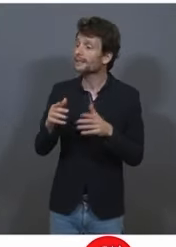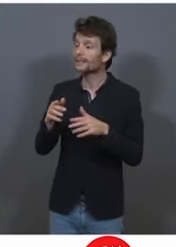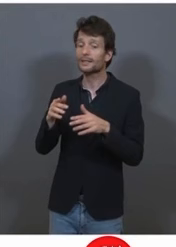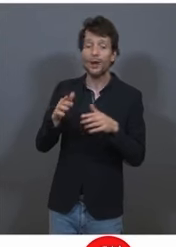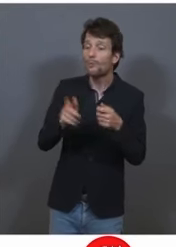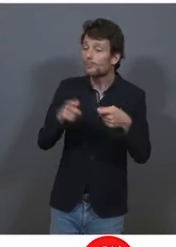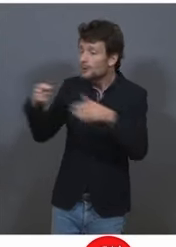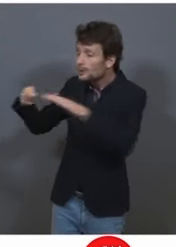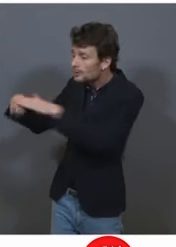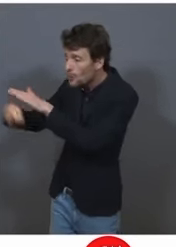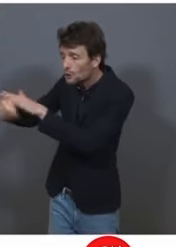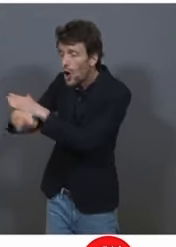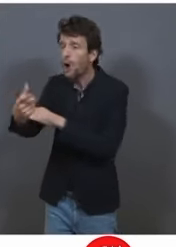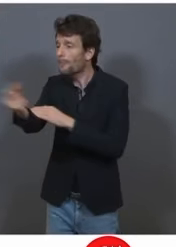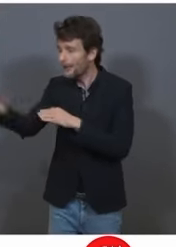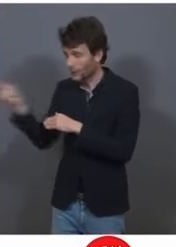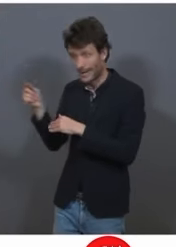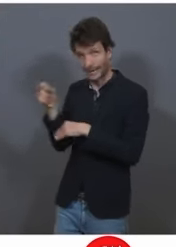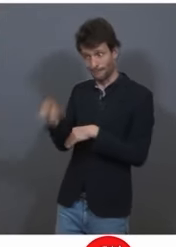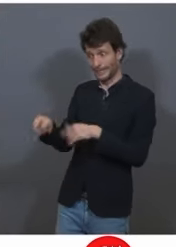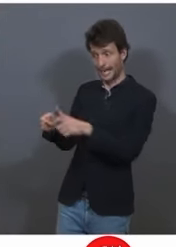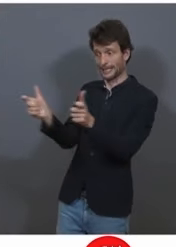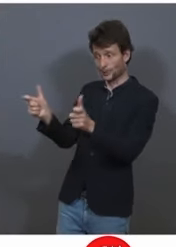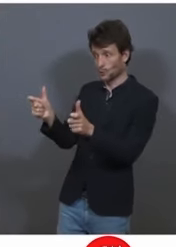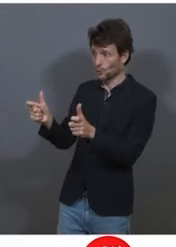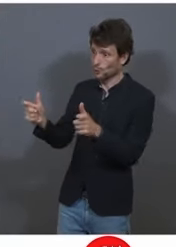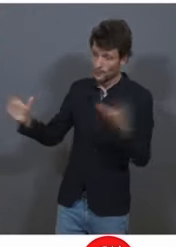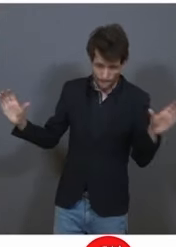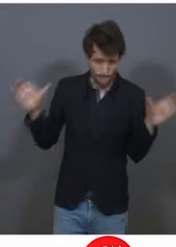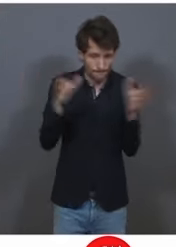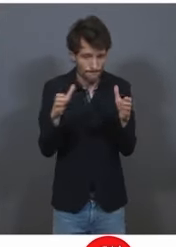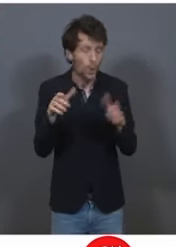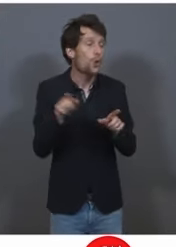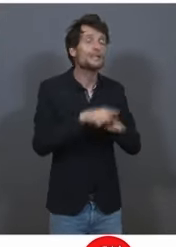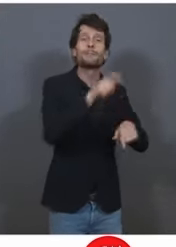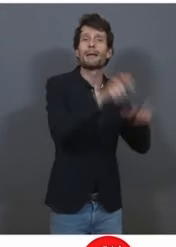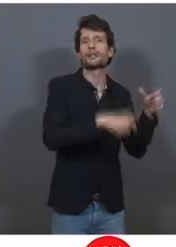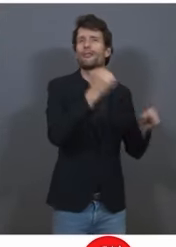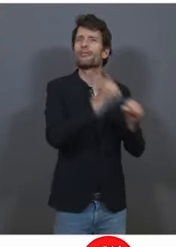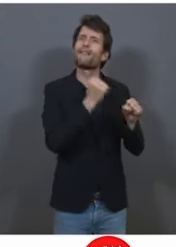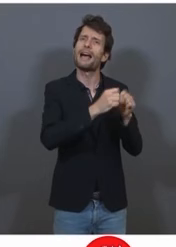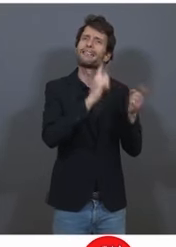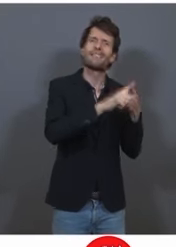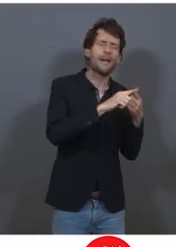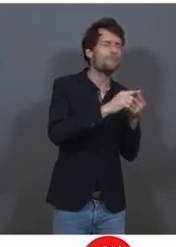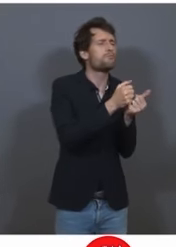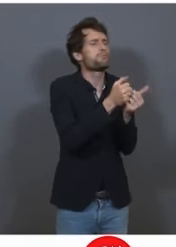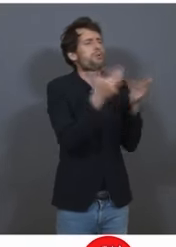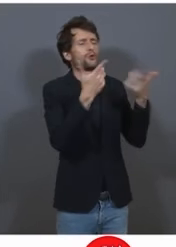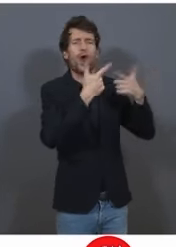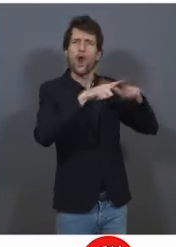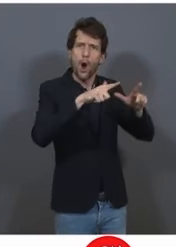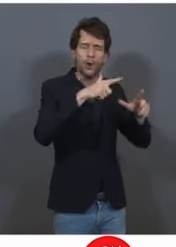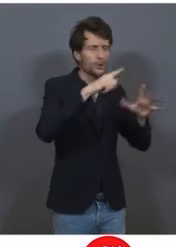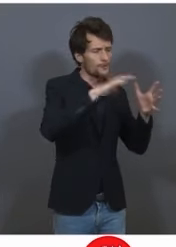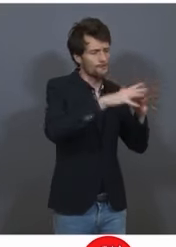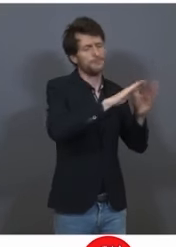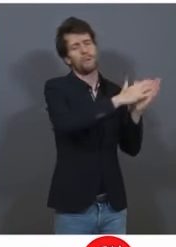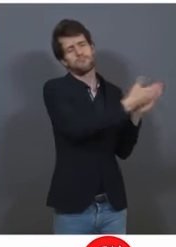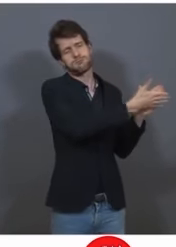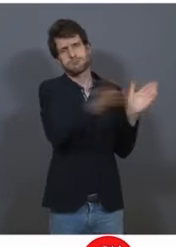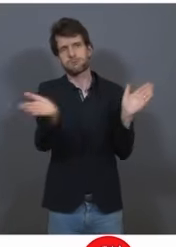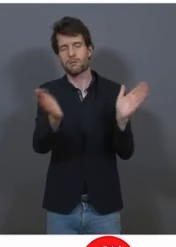l'Institut, mais aussi tous ceux qui œuvrent dans ce secteur du plurilinguisme. À l'heure actuelle, apportent déjà leur